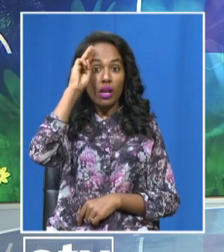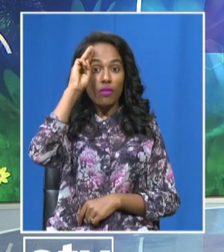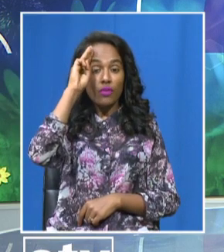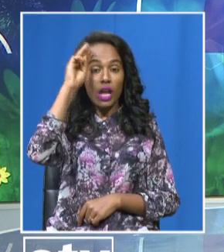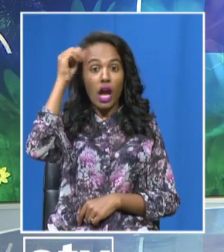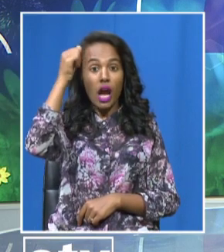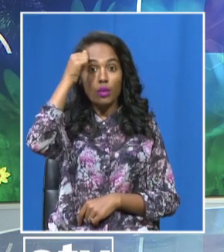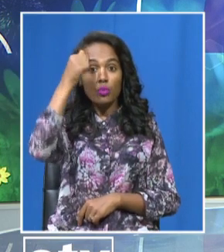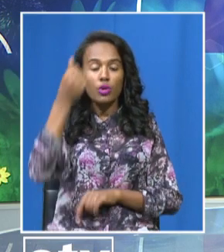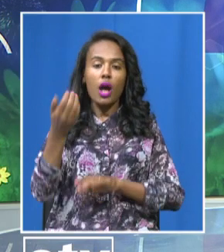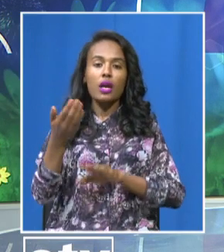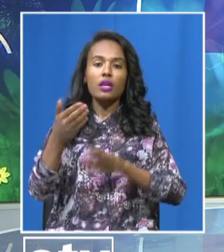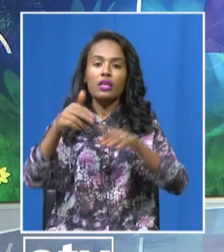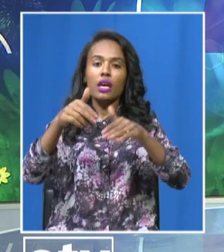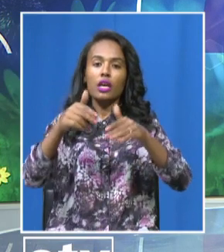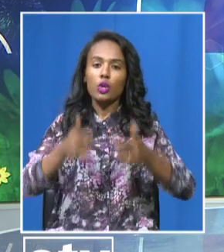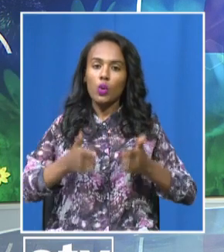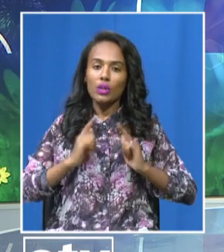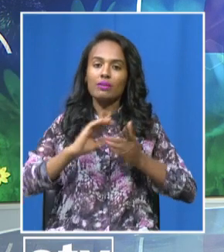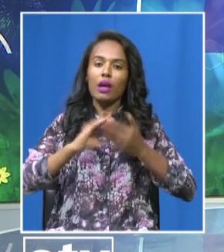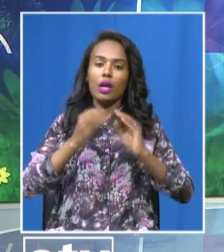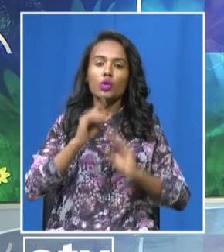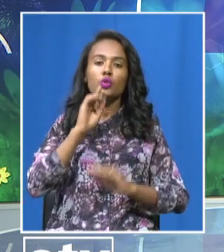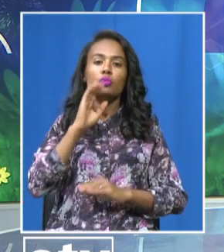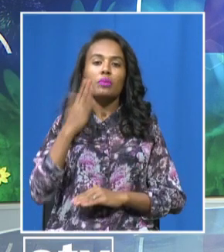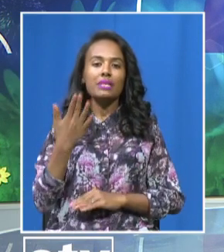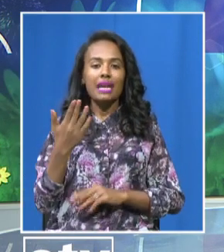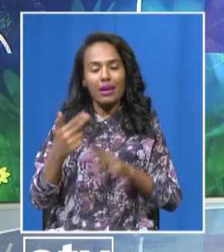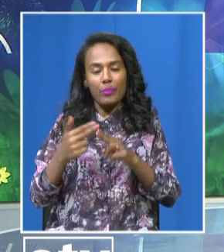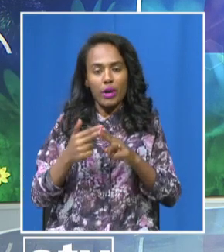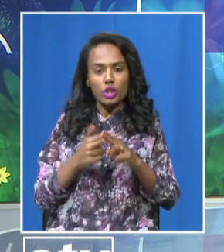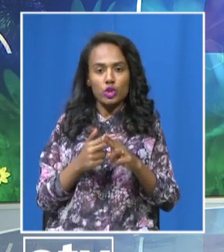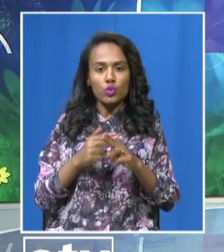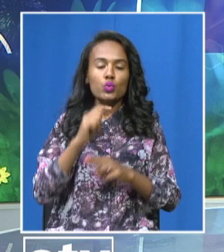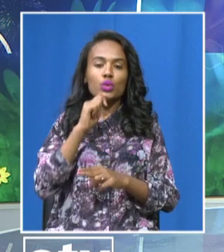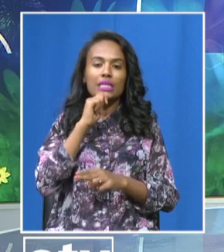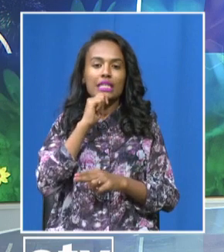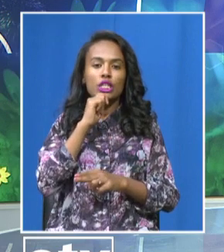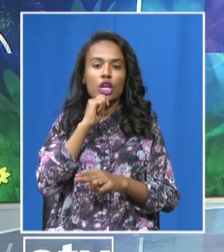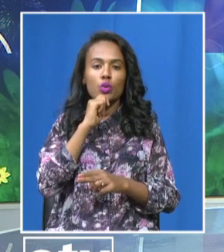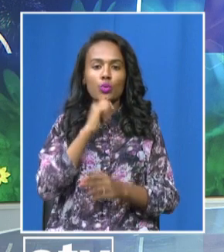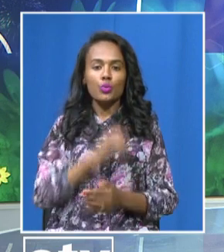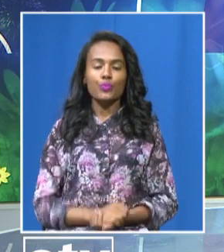አሊሚራ የህይወት ታሪካቸው ምን ይመስላል ለሚለው በአጭሩ ትዕግስት የሻነው